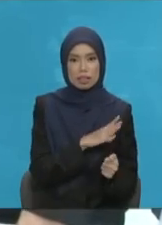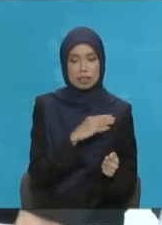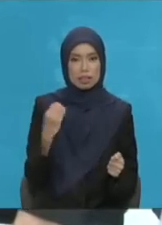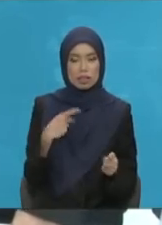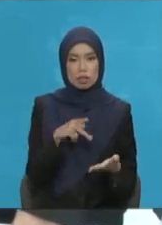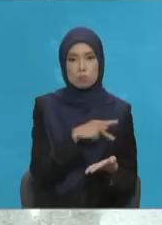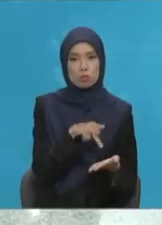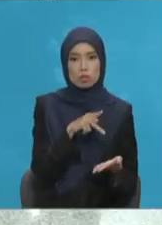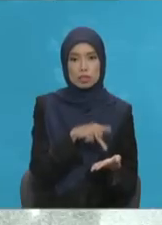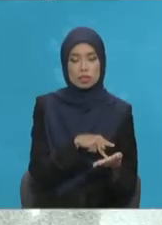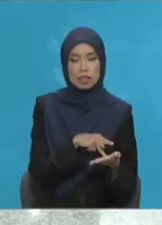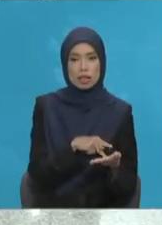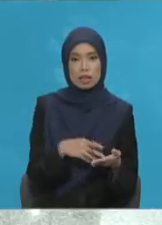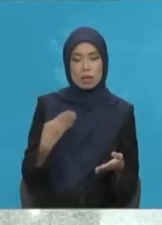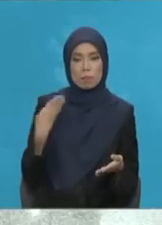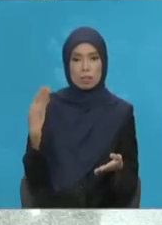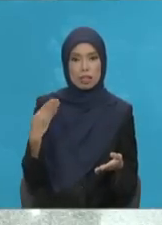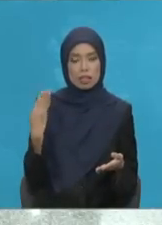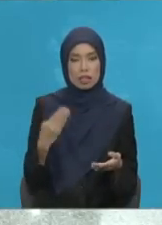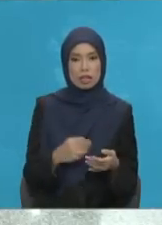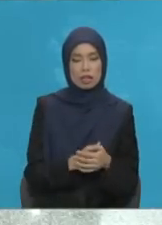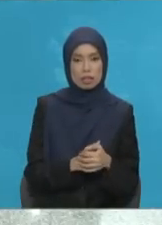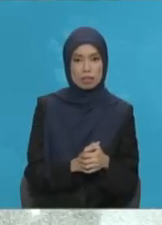Jabatan beliau dan